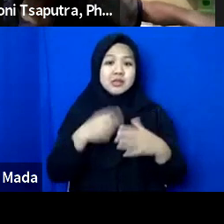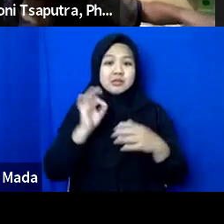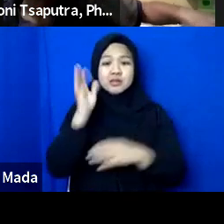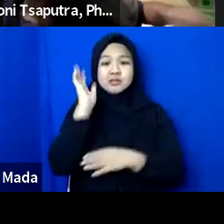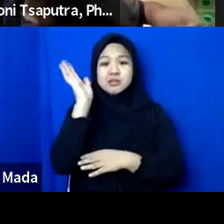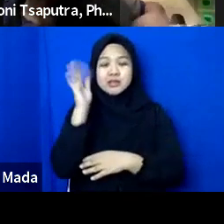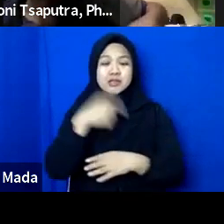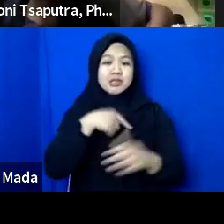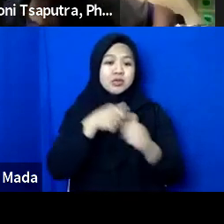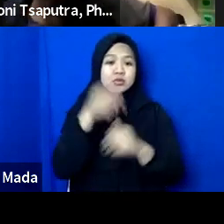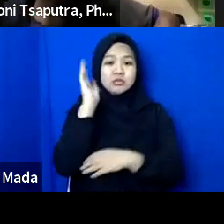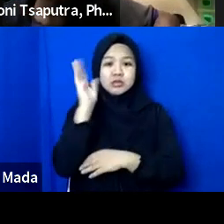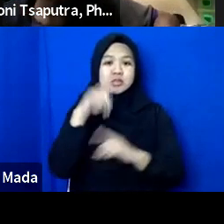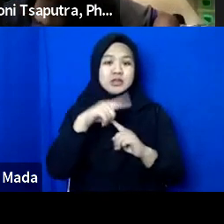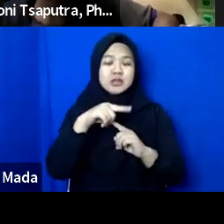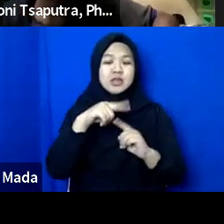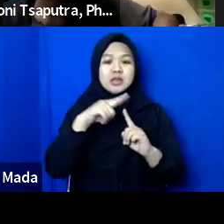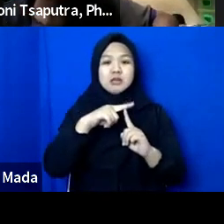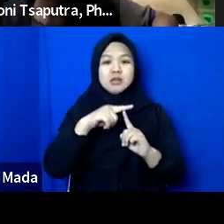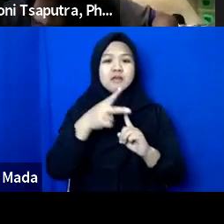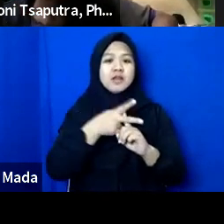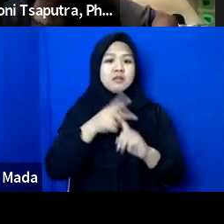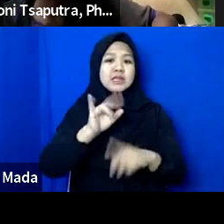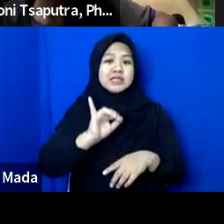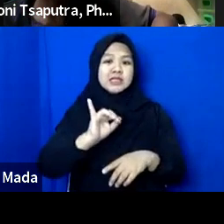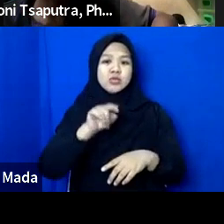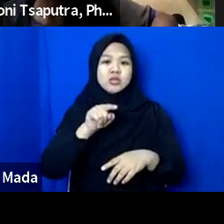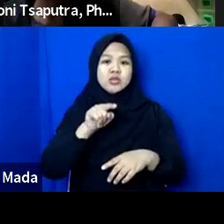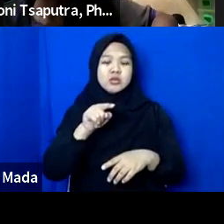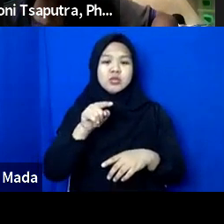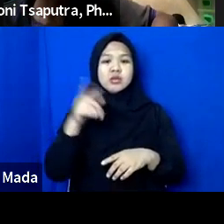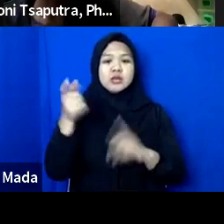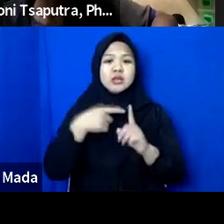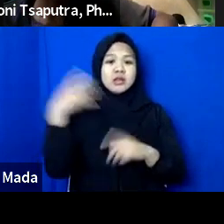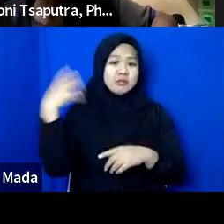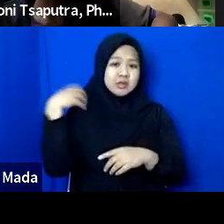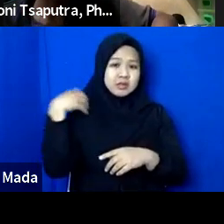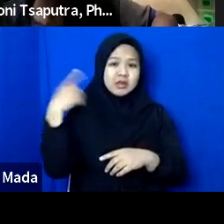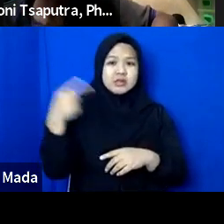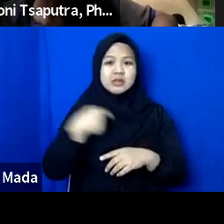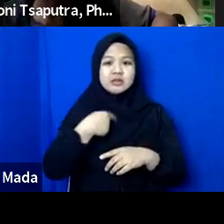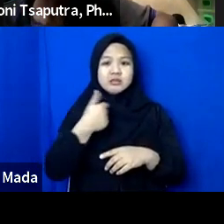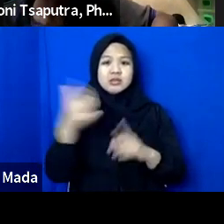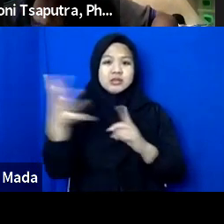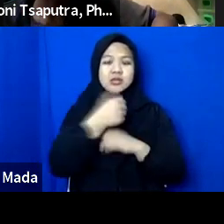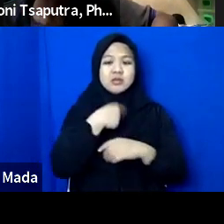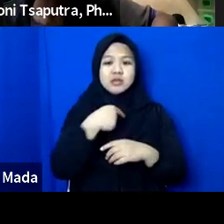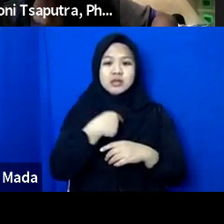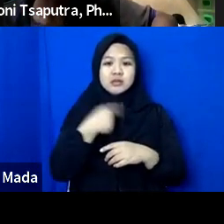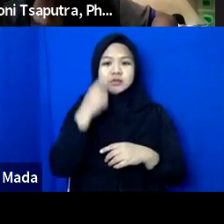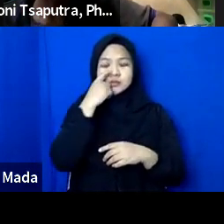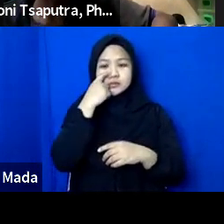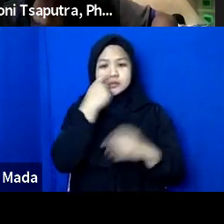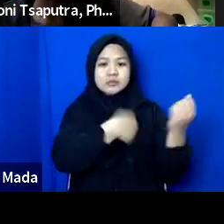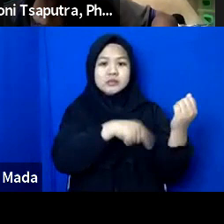picing seakan ikutan pinching di tribeca film Institute dari itu syuting Amerika saya yang bisa diri sajalah saya dengan